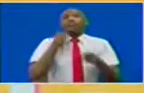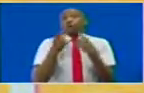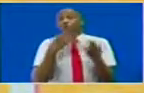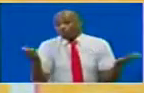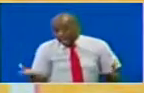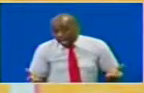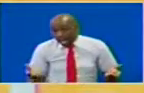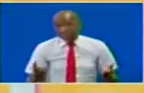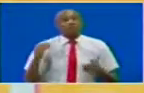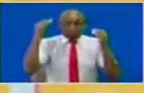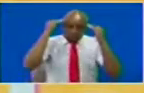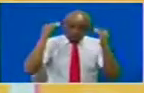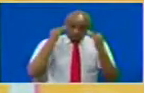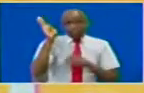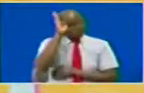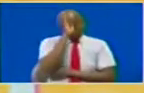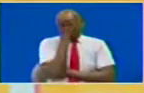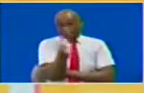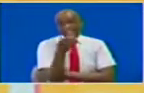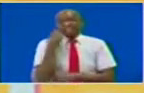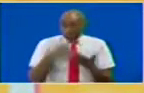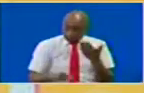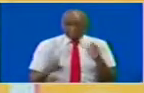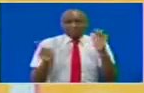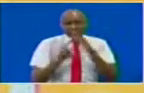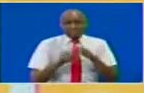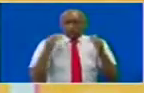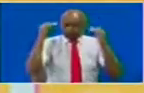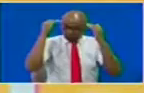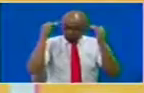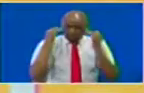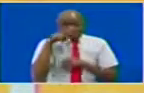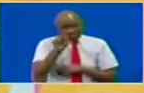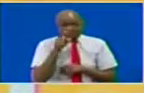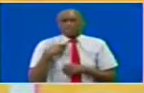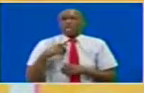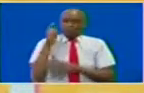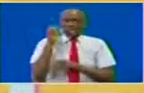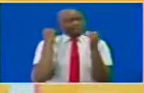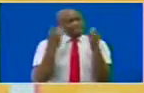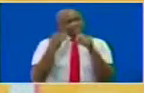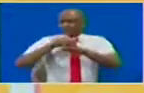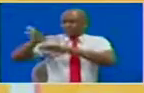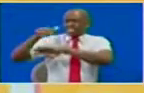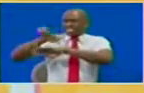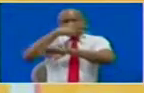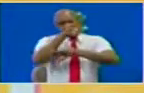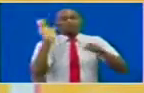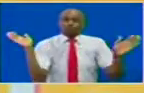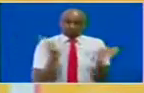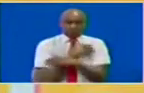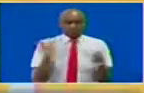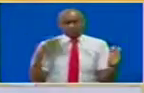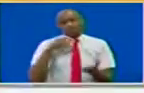katika mahakama ya Bungoma, Maraga amesema kuwa idara ya mahakama itawatoa mahakimu zaidi mahali ambapo kuna kesi nyingi.